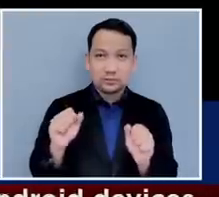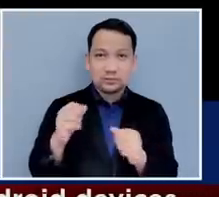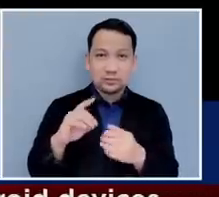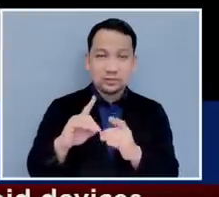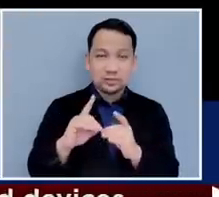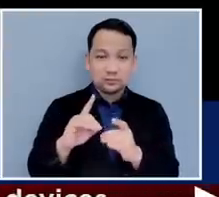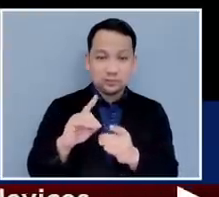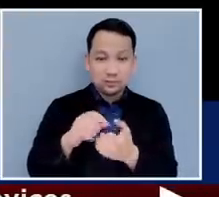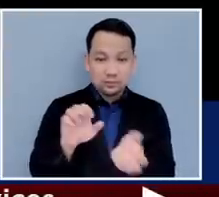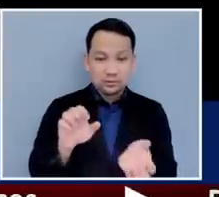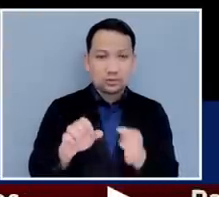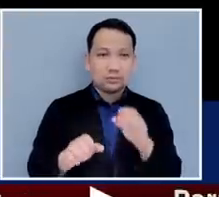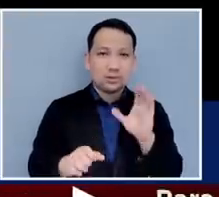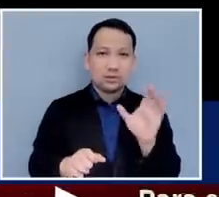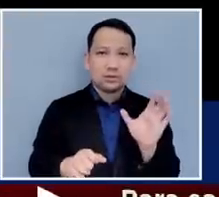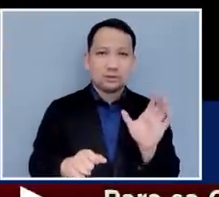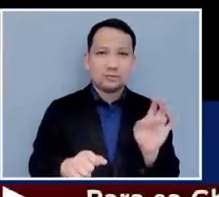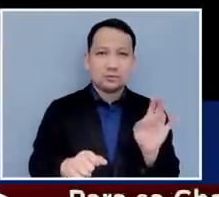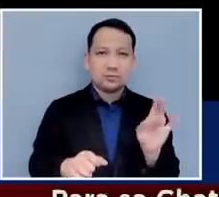mag-asawa.